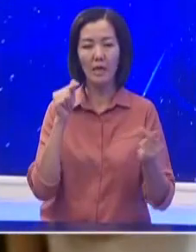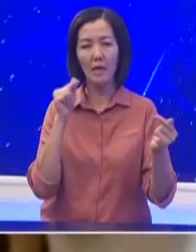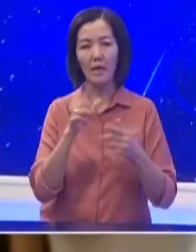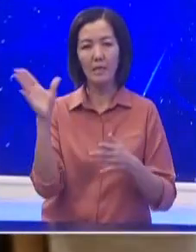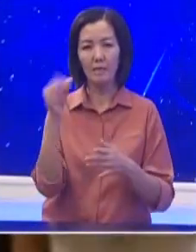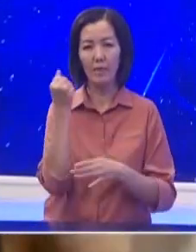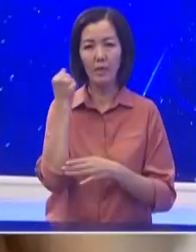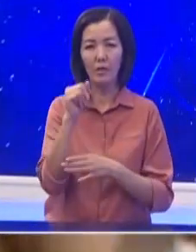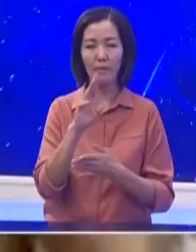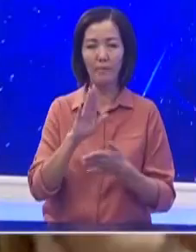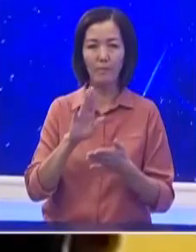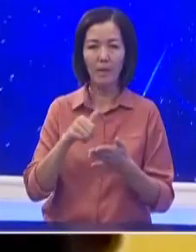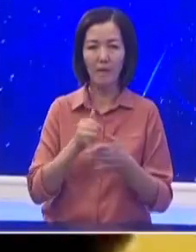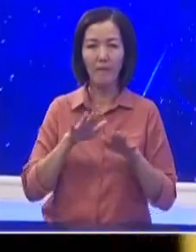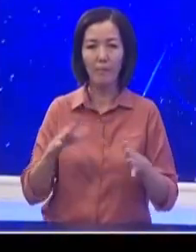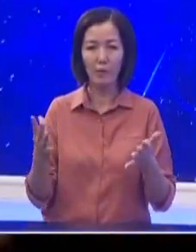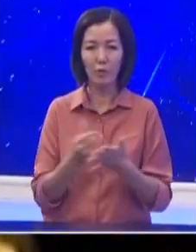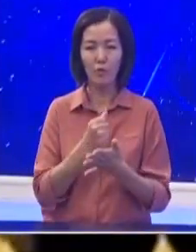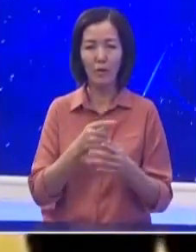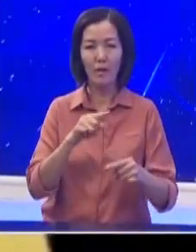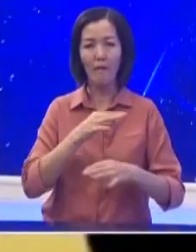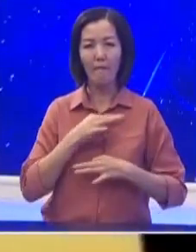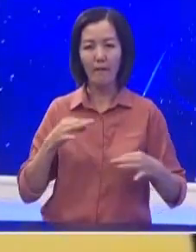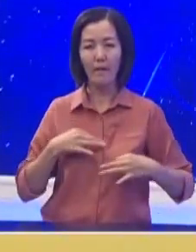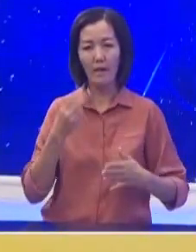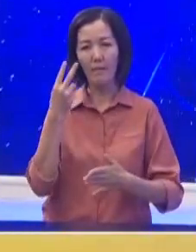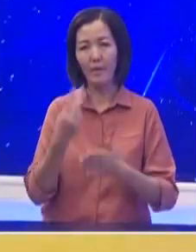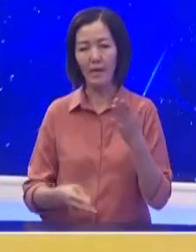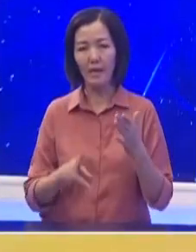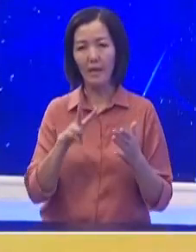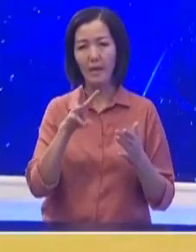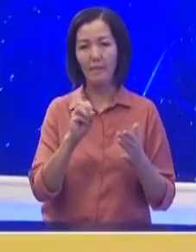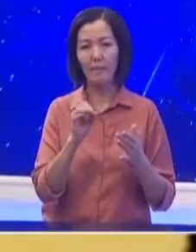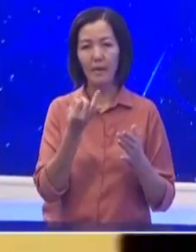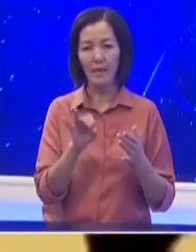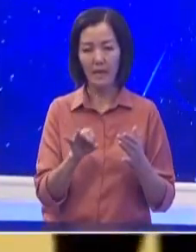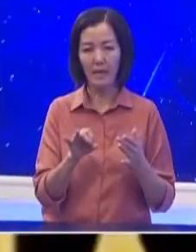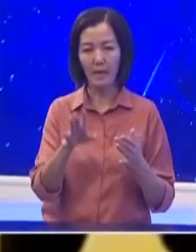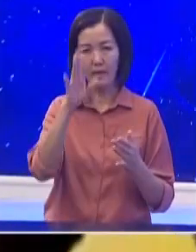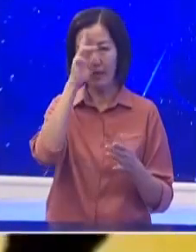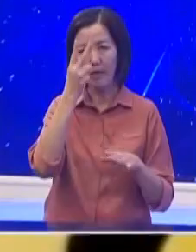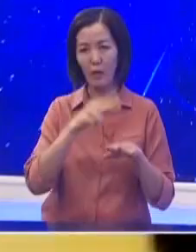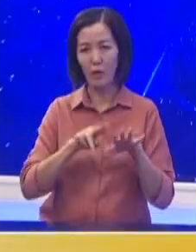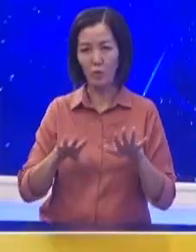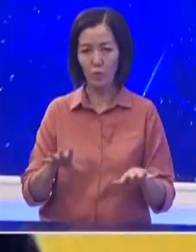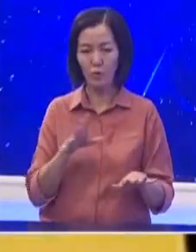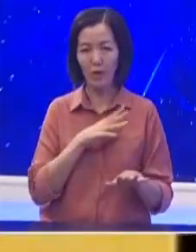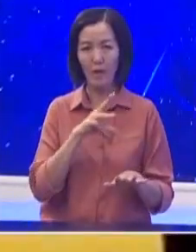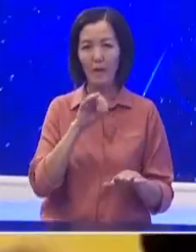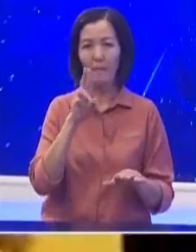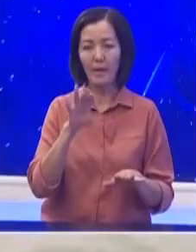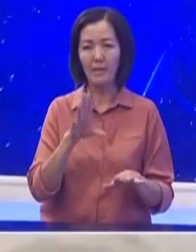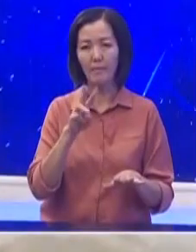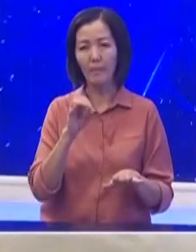түгел жеңіп бас жүлдені еншіледі. Финалда бәсекелесіне есе жіберген Мерей Марханбетов 2 орыннан көрінді. Максим